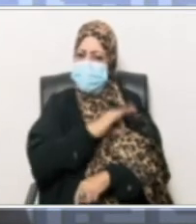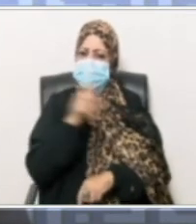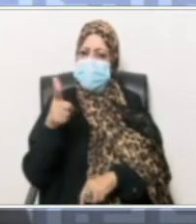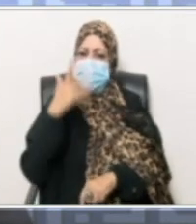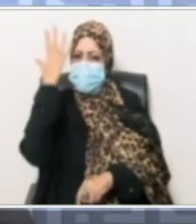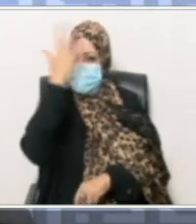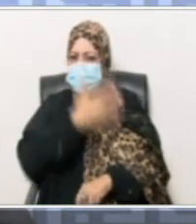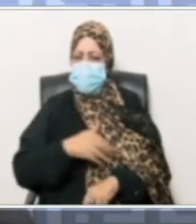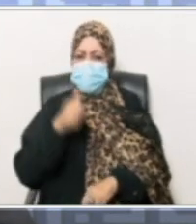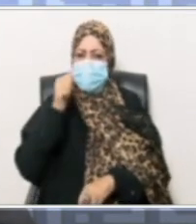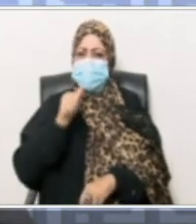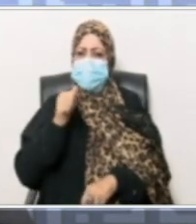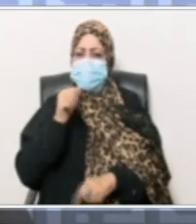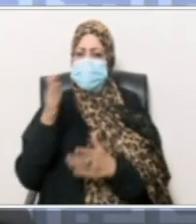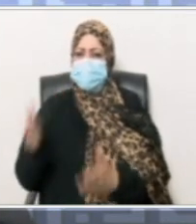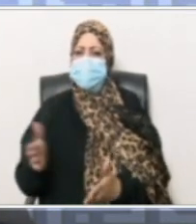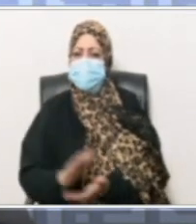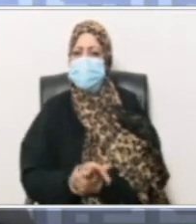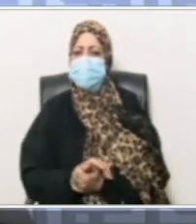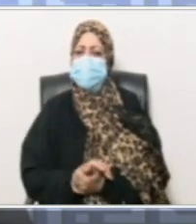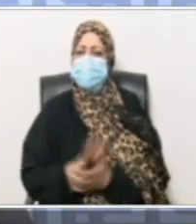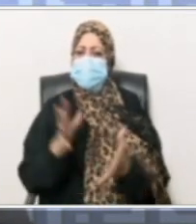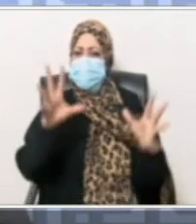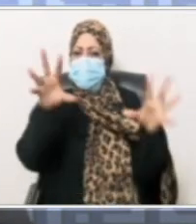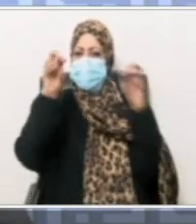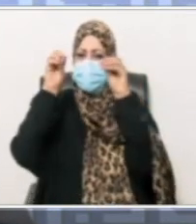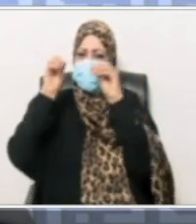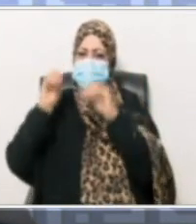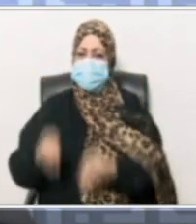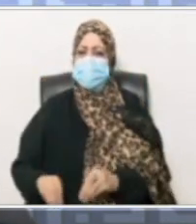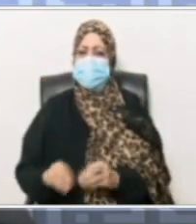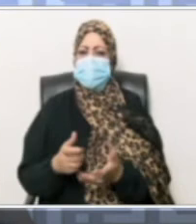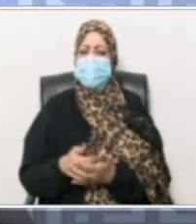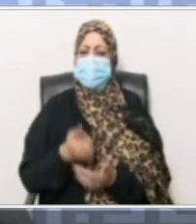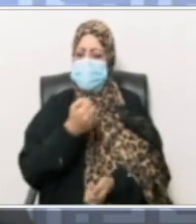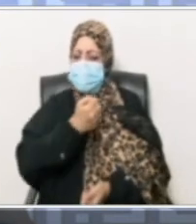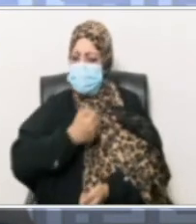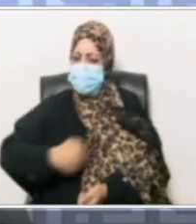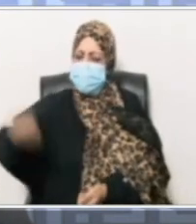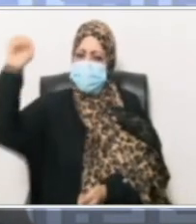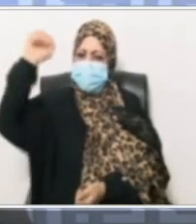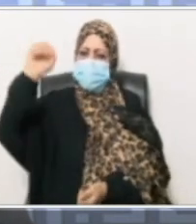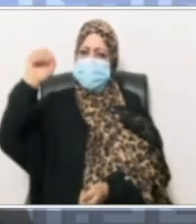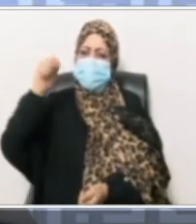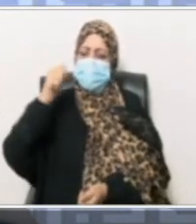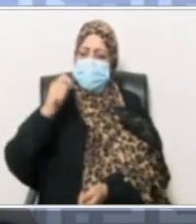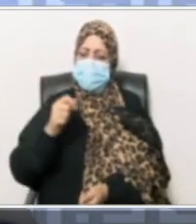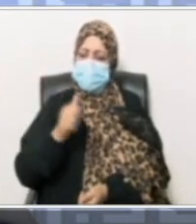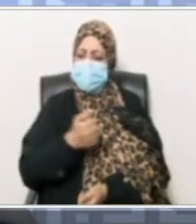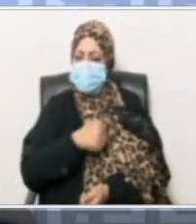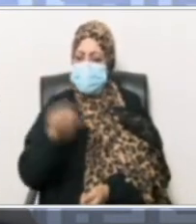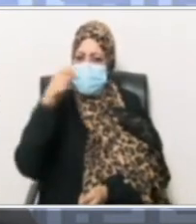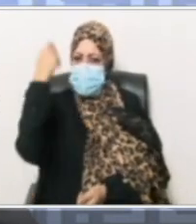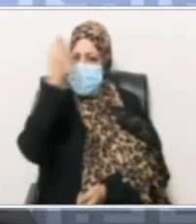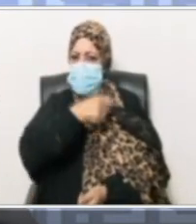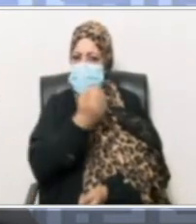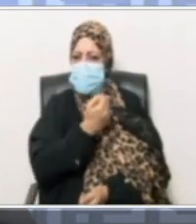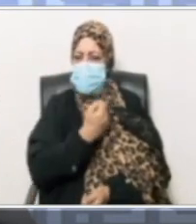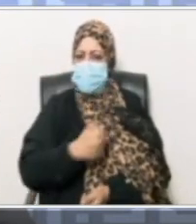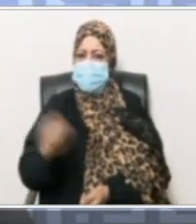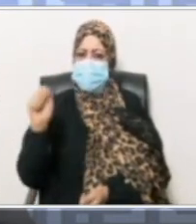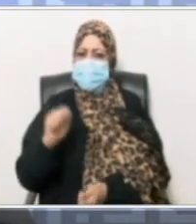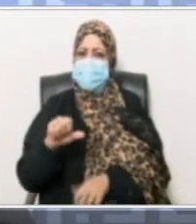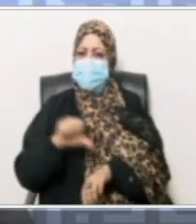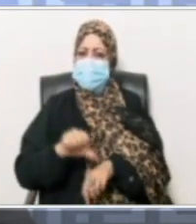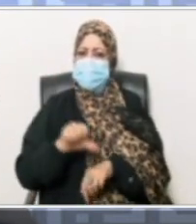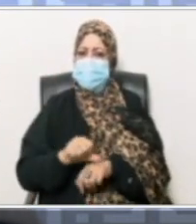معاه حكوهم الرجال حك على القطران، على القطران حكوهم في طرابلس وانتصروا